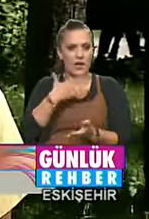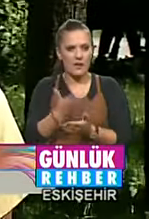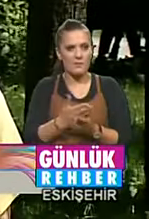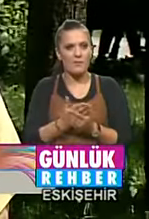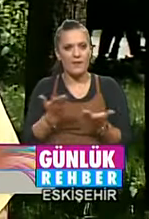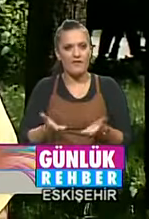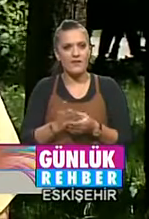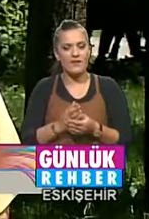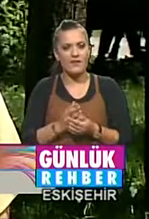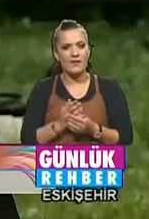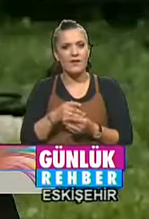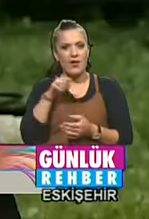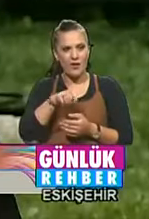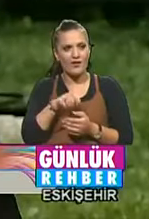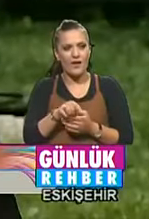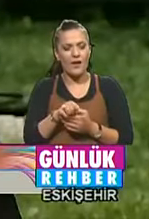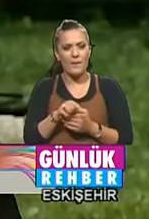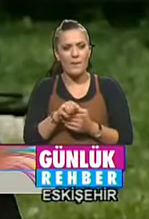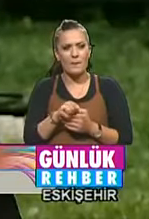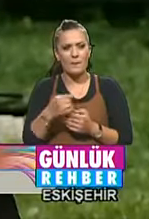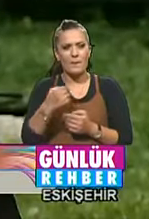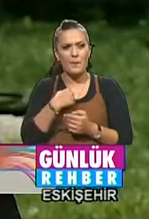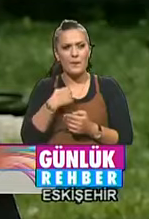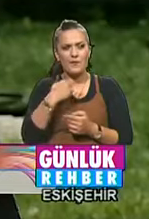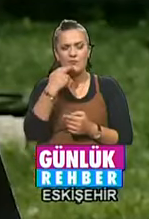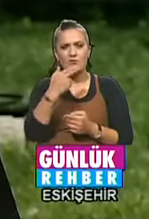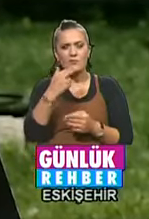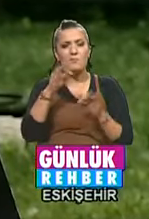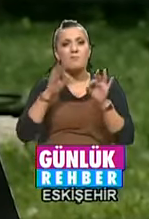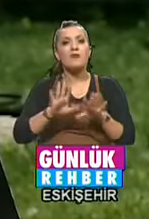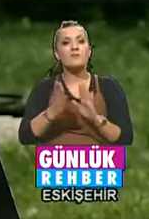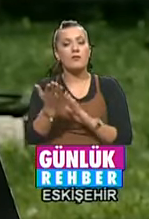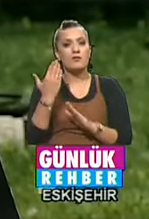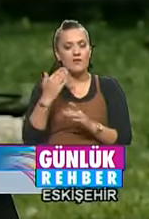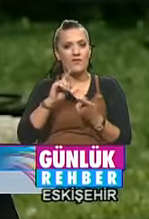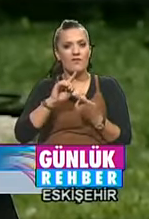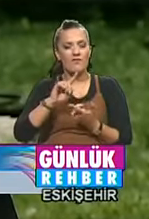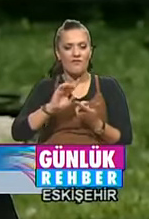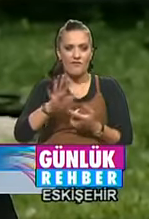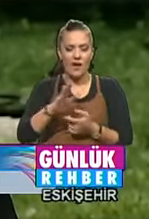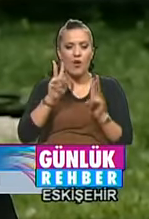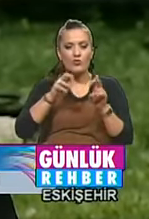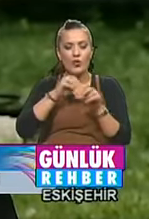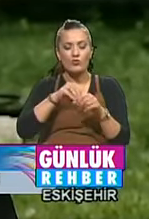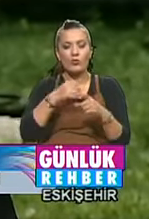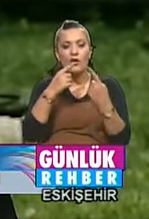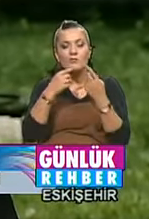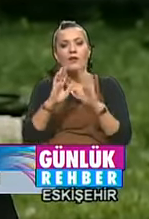Evet. Evet, öyledir. Ben sözüme başlamadan evvel veya konuya geçmeden